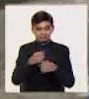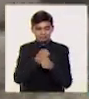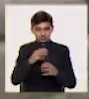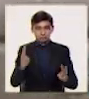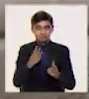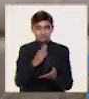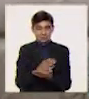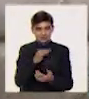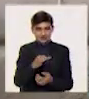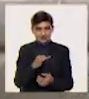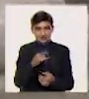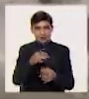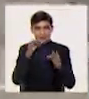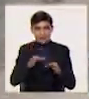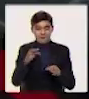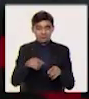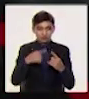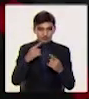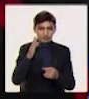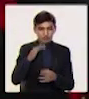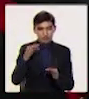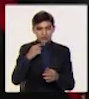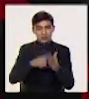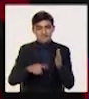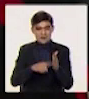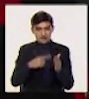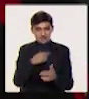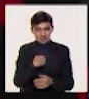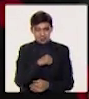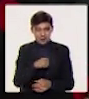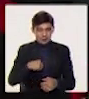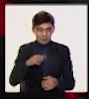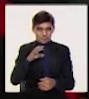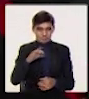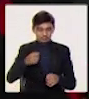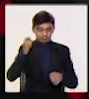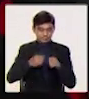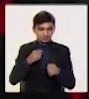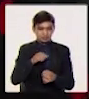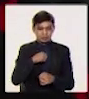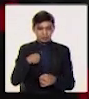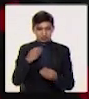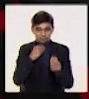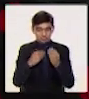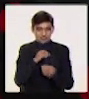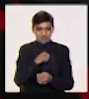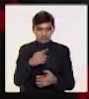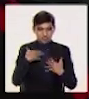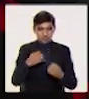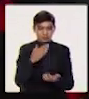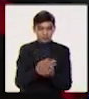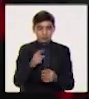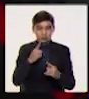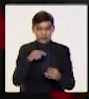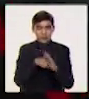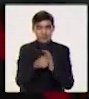тірі тауықтардың құны дұрыс өтелетініне сенбейді. Лучше бы я сама их зарубила. Құстарымды жағып жібергенше өзім сойып жеймін, олар сау ғой.